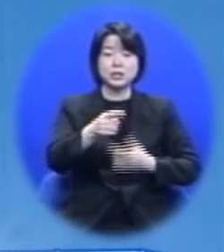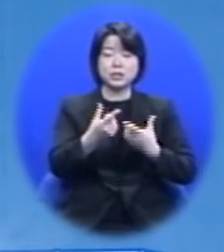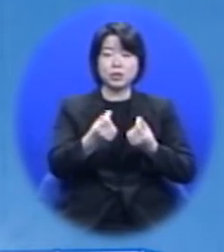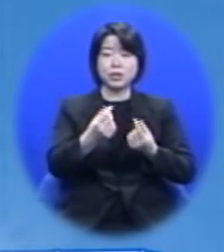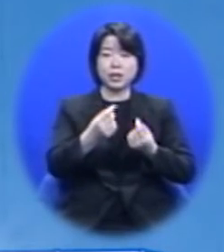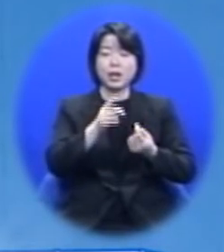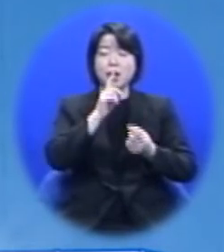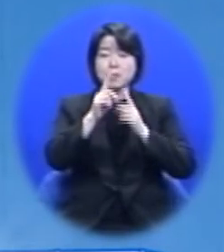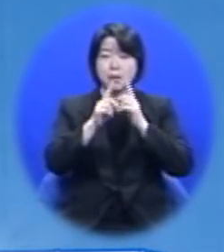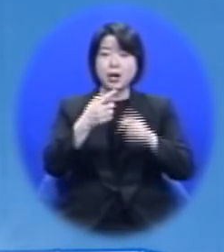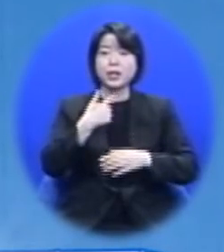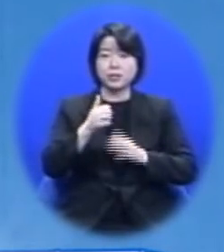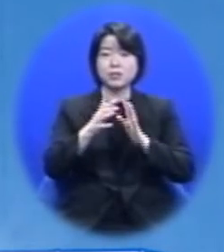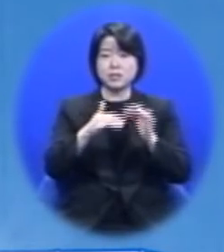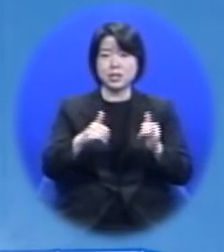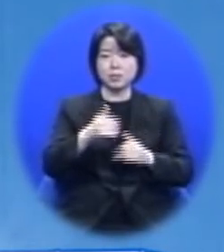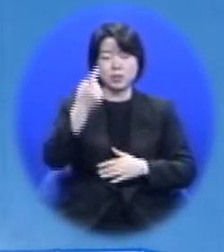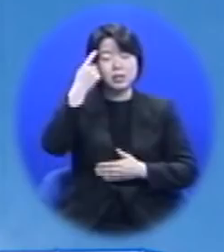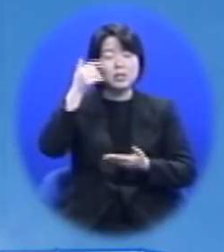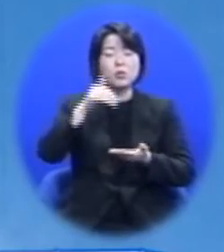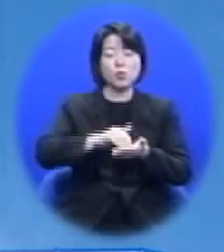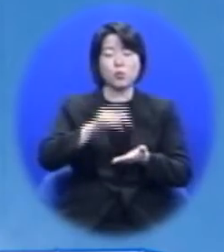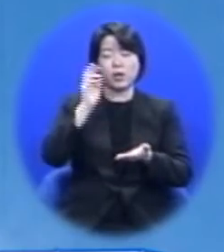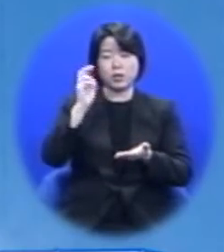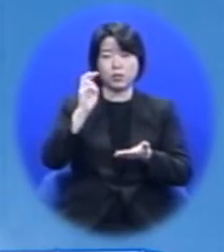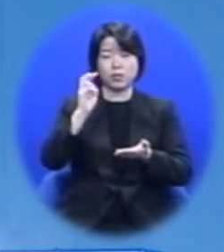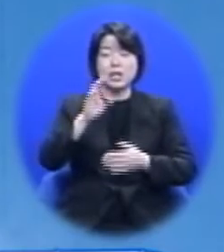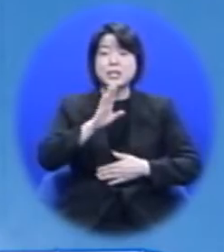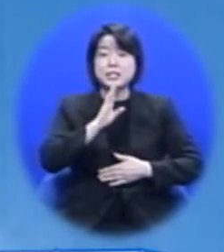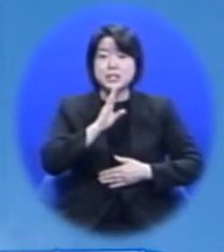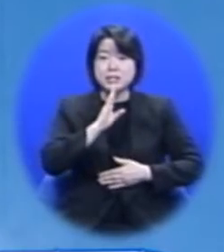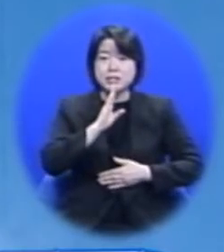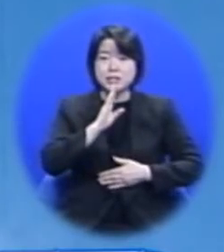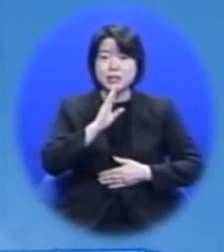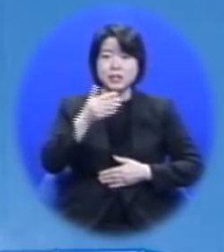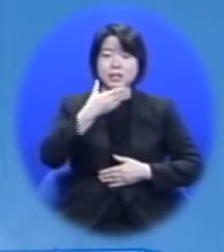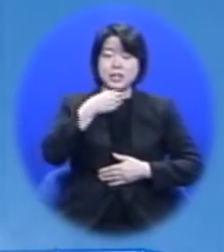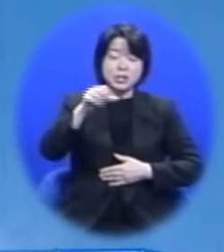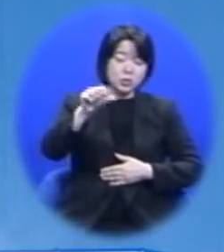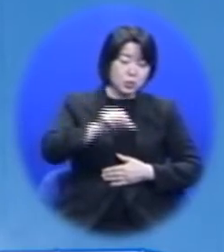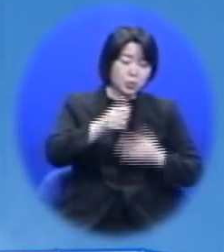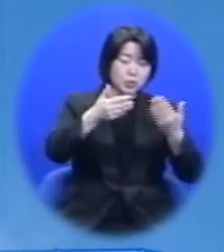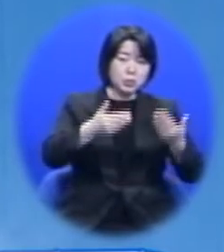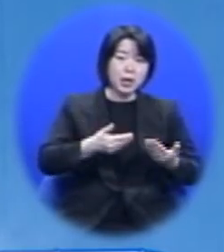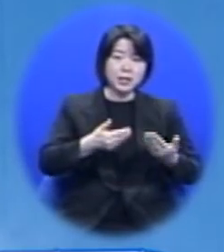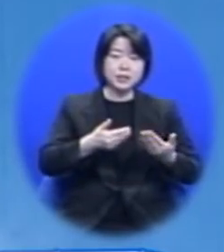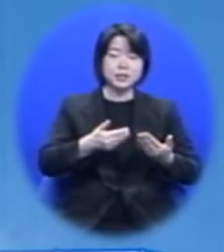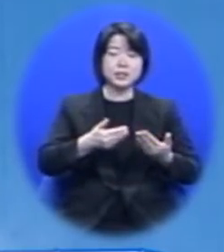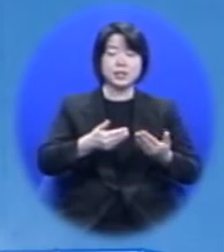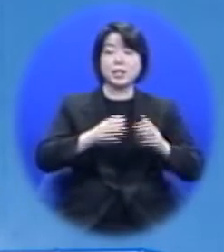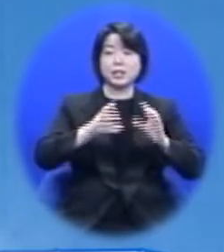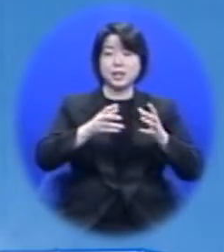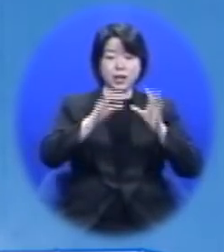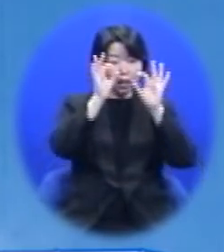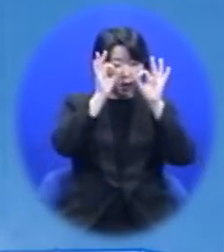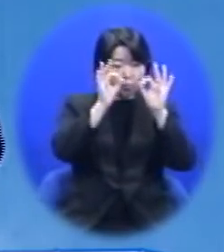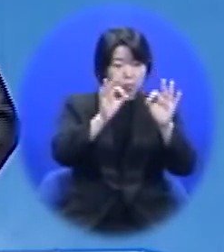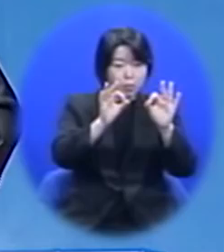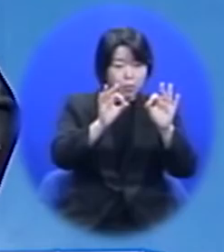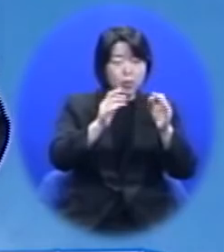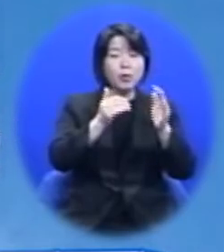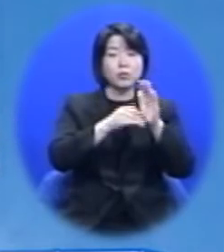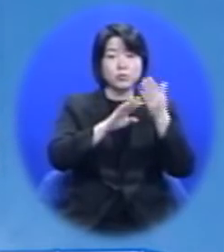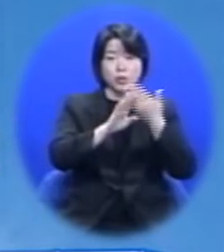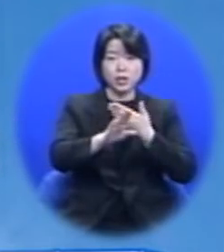거예요. 진짜 저주받은 대한민국이 되고 나면, 자기들이 그렇게 말을 했기 때문에 그렇게 됐다는 걸